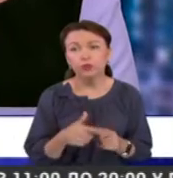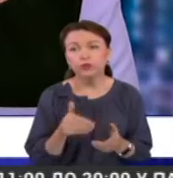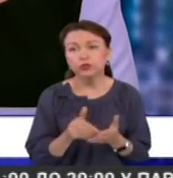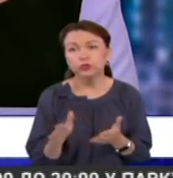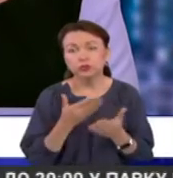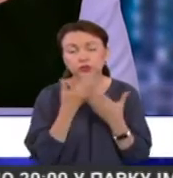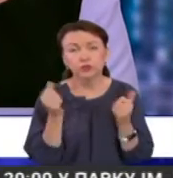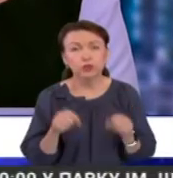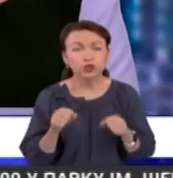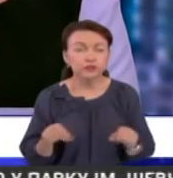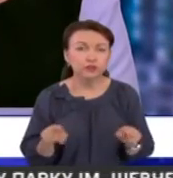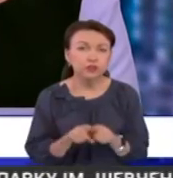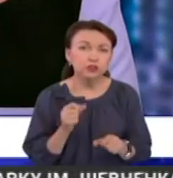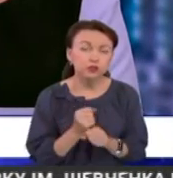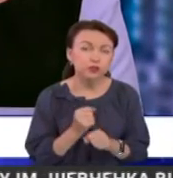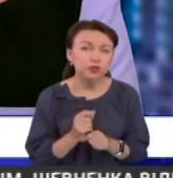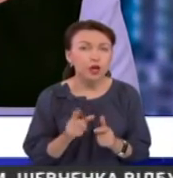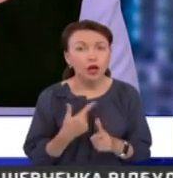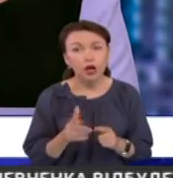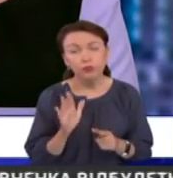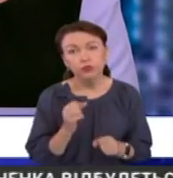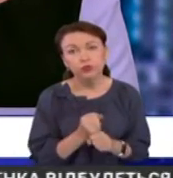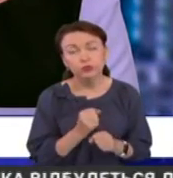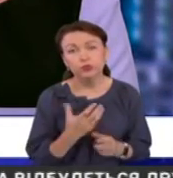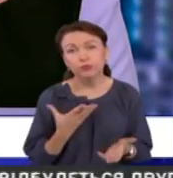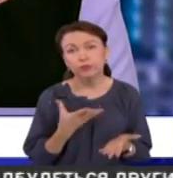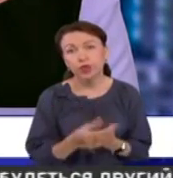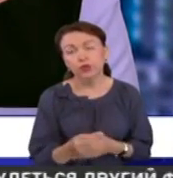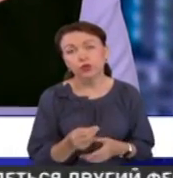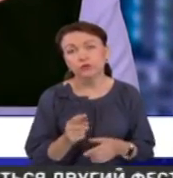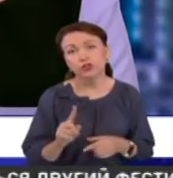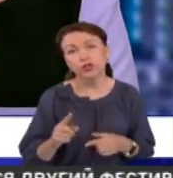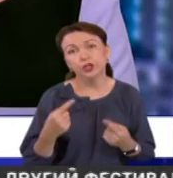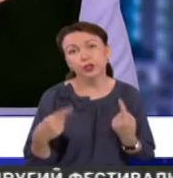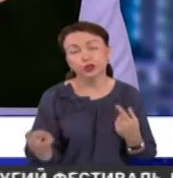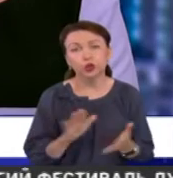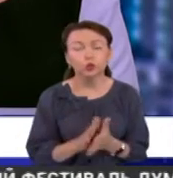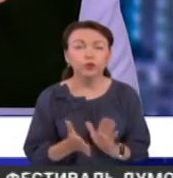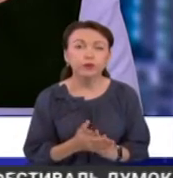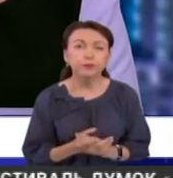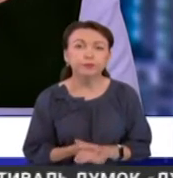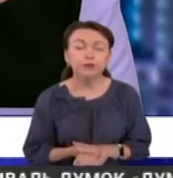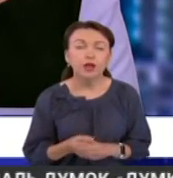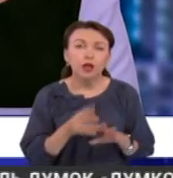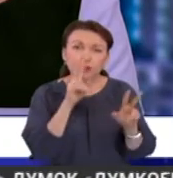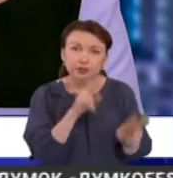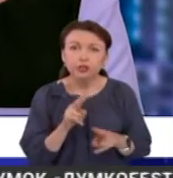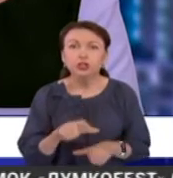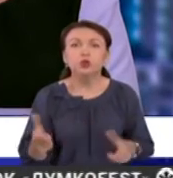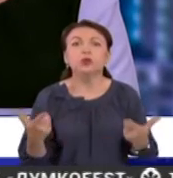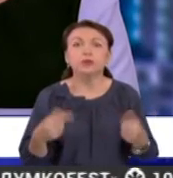немає можливості це зробити, але або будуть робити платно вже на інших умовах. Стежити, де можна людям за